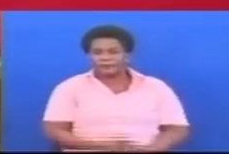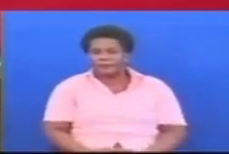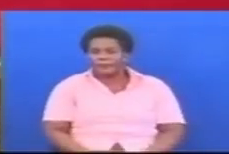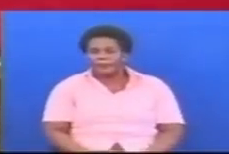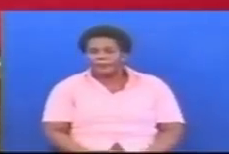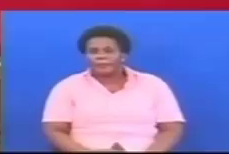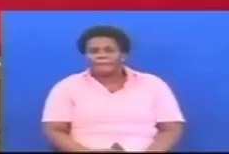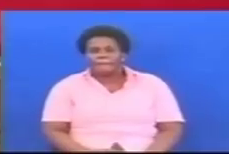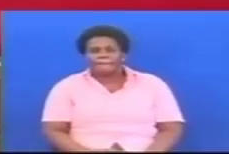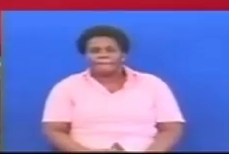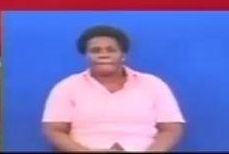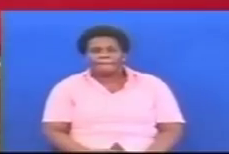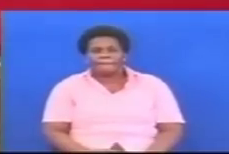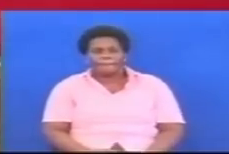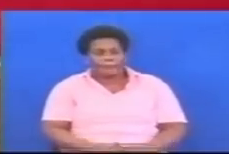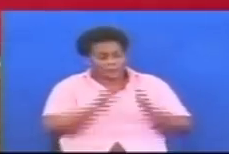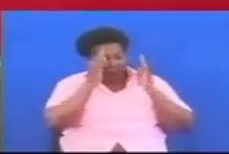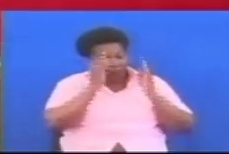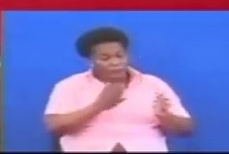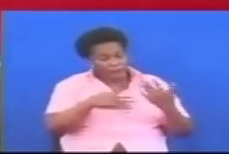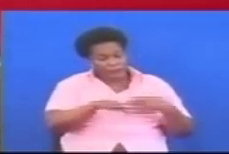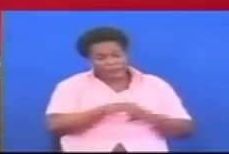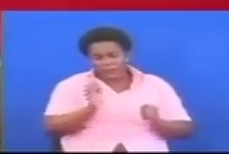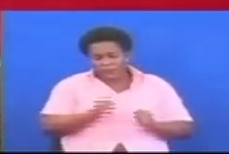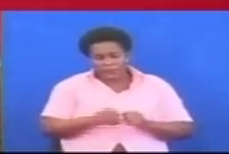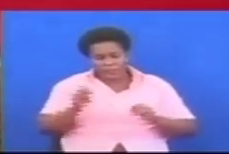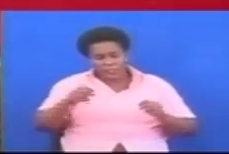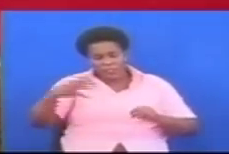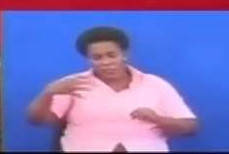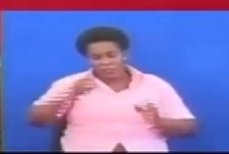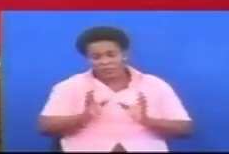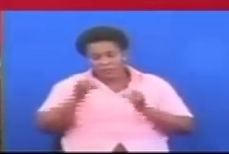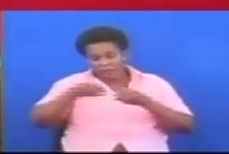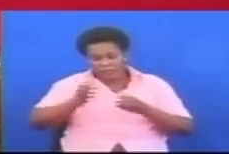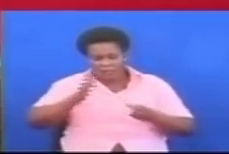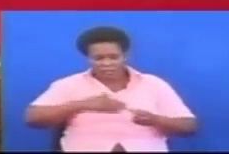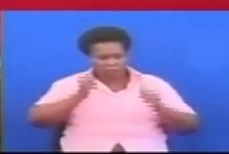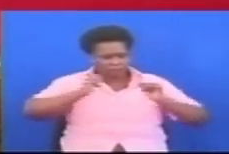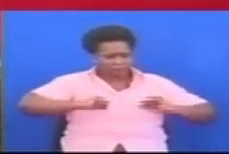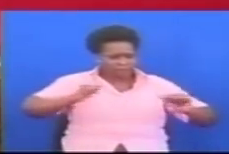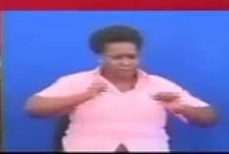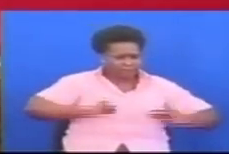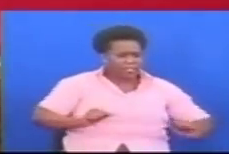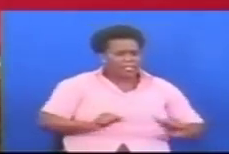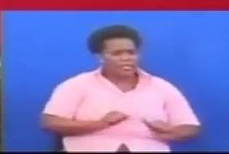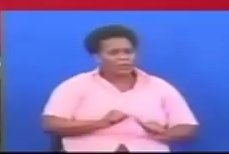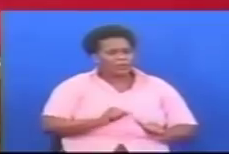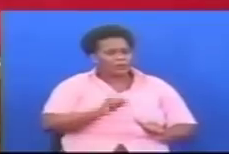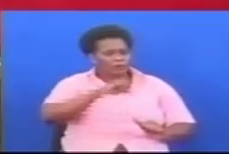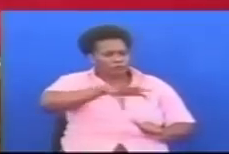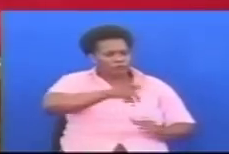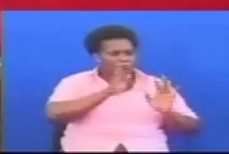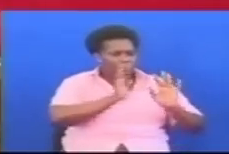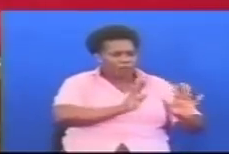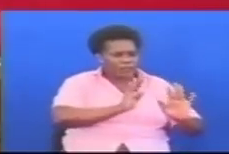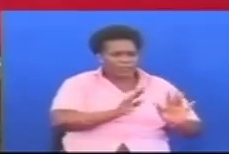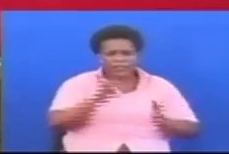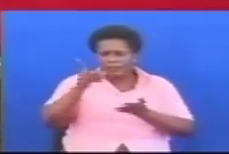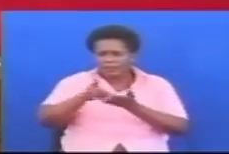Mheshimiwa Mwenyekiti, kamati ilifanya ziara ukaguzi wa miradi katika mikoa ya Mwanza, Arusha, Dar es Salaam, Lindi na